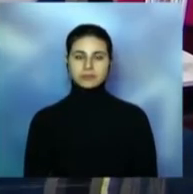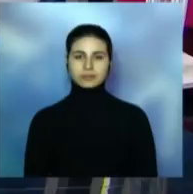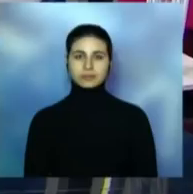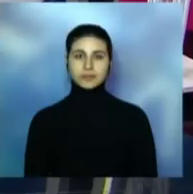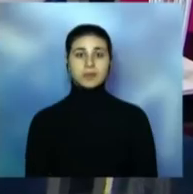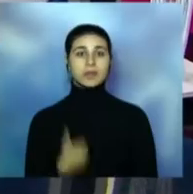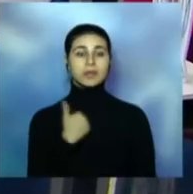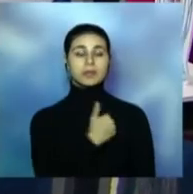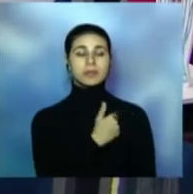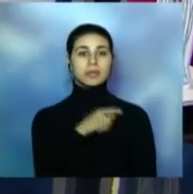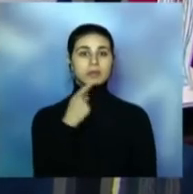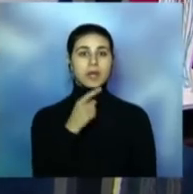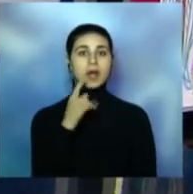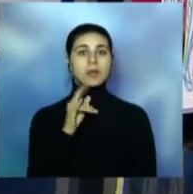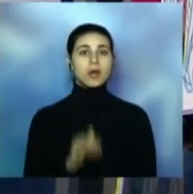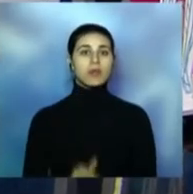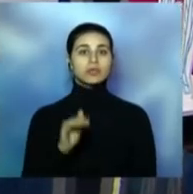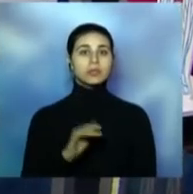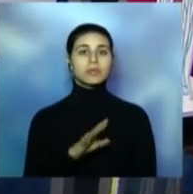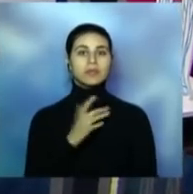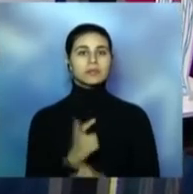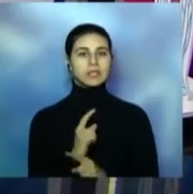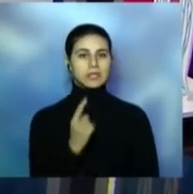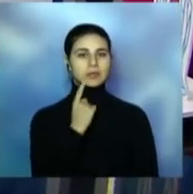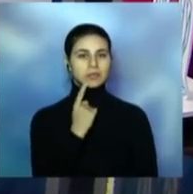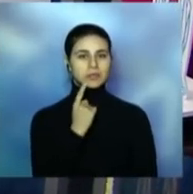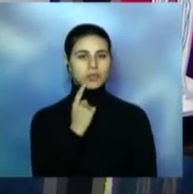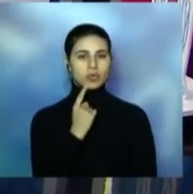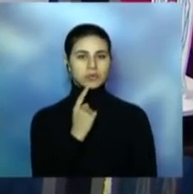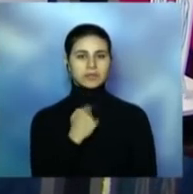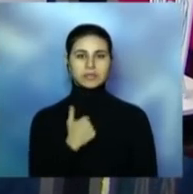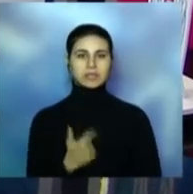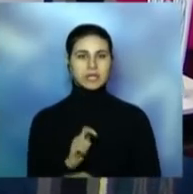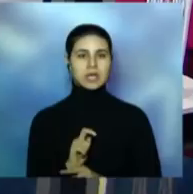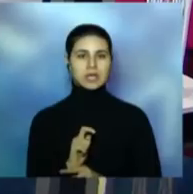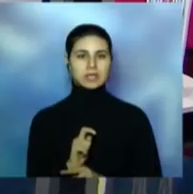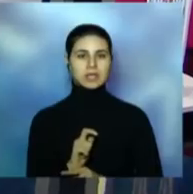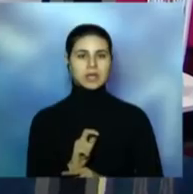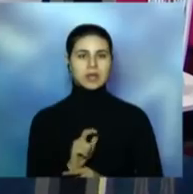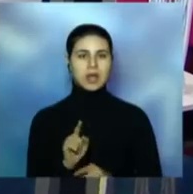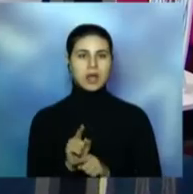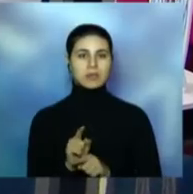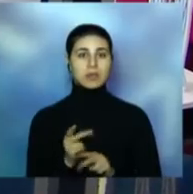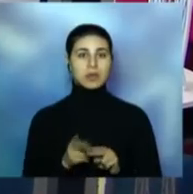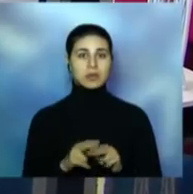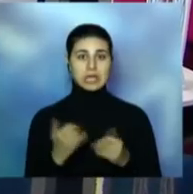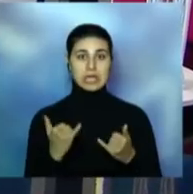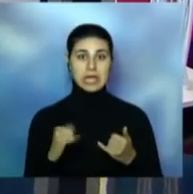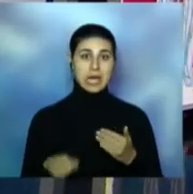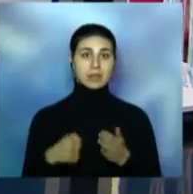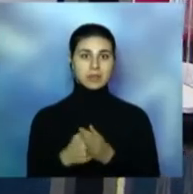რისი თქმა მინდა, ბავშვობიდან მიყავი ძალიან მორიდებული, ძალიან თავდაბალი და ეს გამომყვა